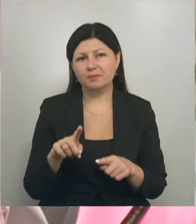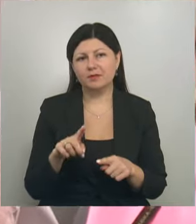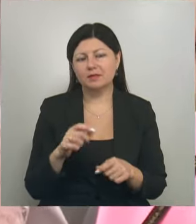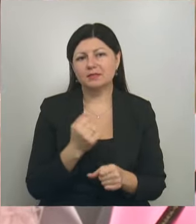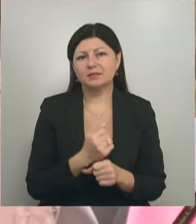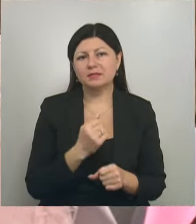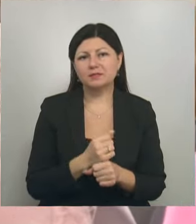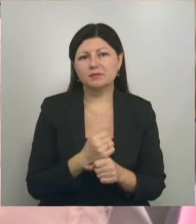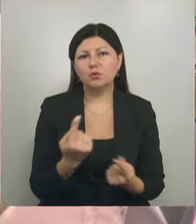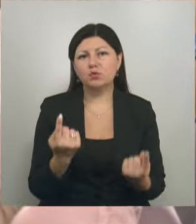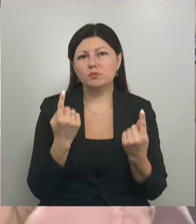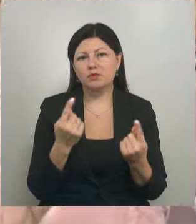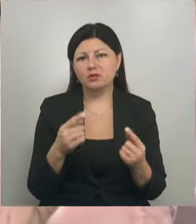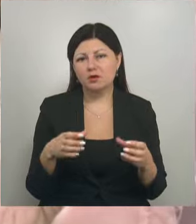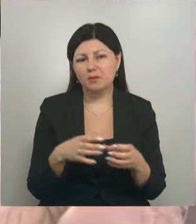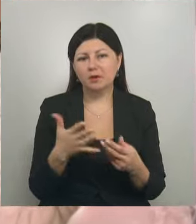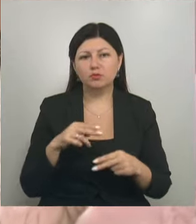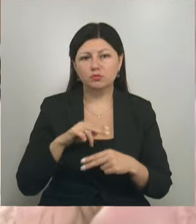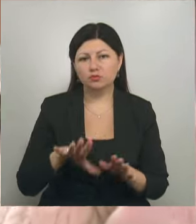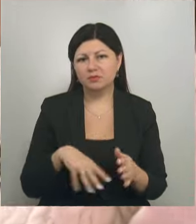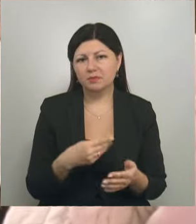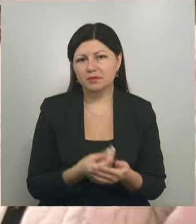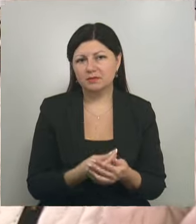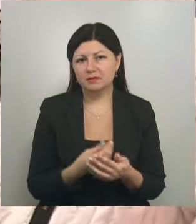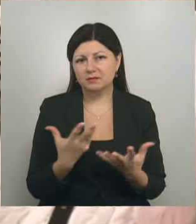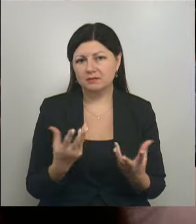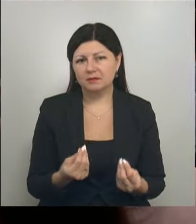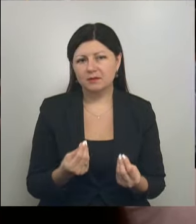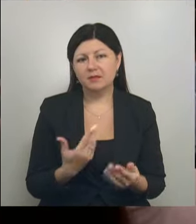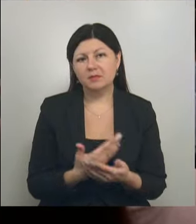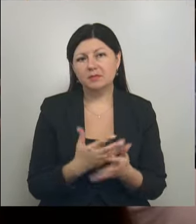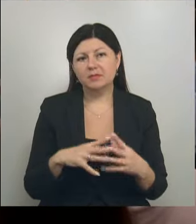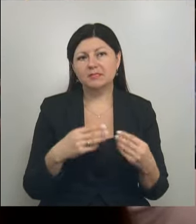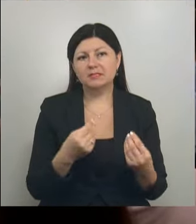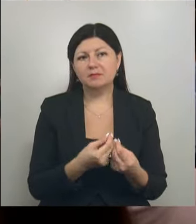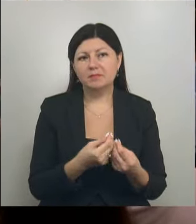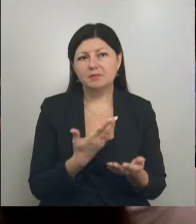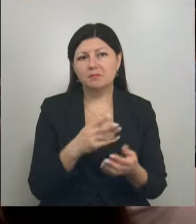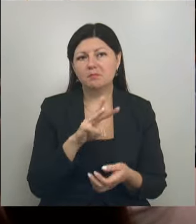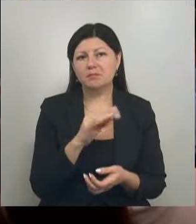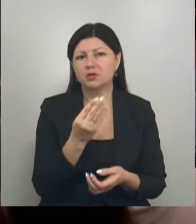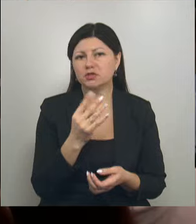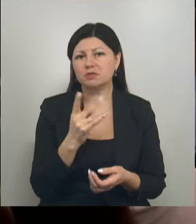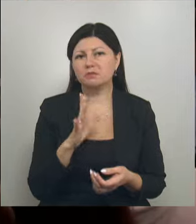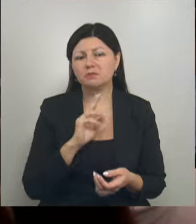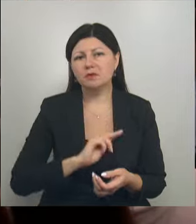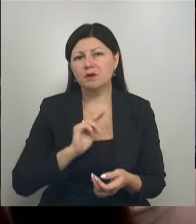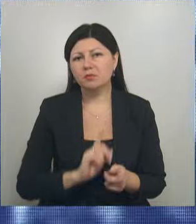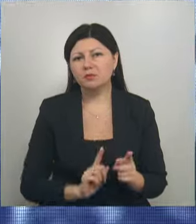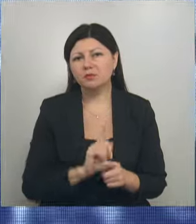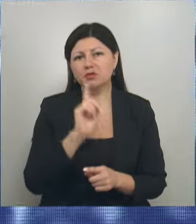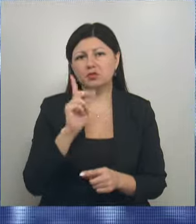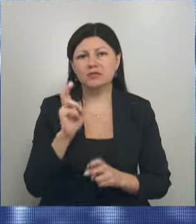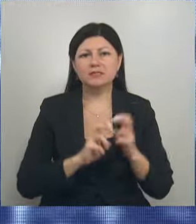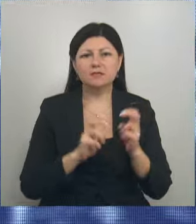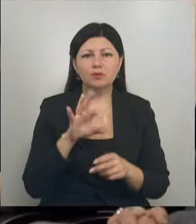созданием крупнейших компаний, которые трудятся и по сей день. Например, семейная династия Мишиных начала работать на